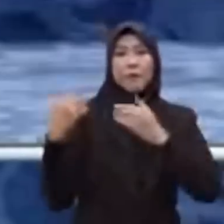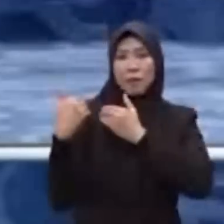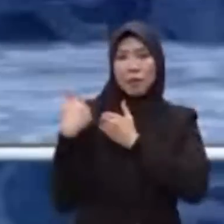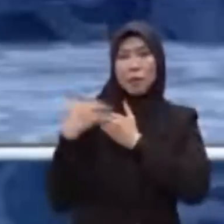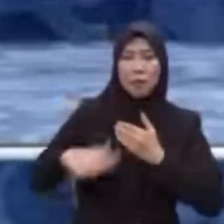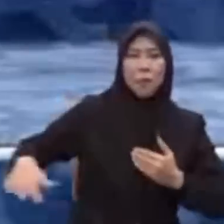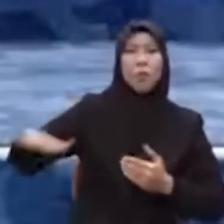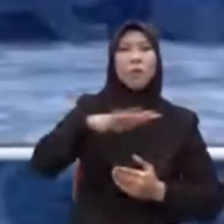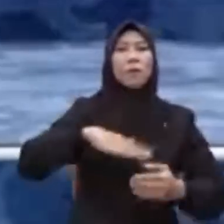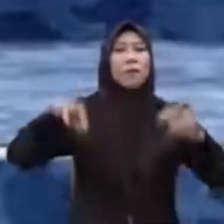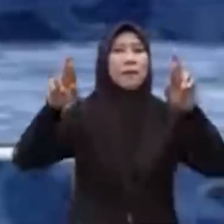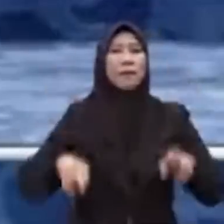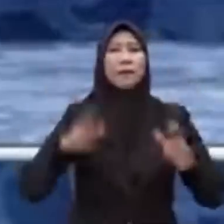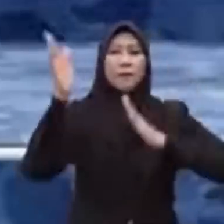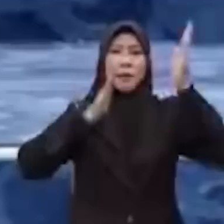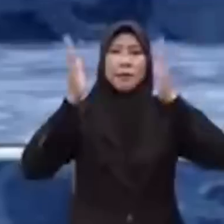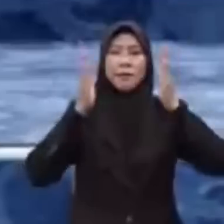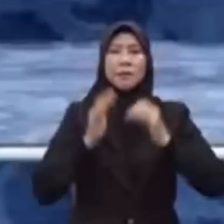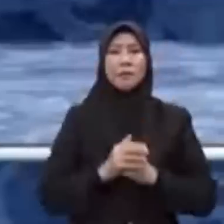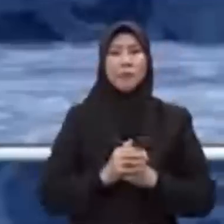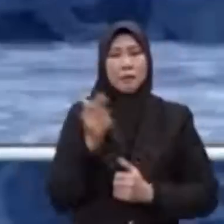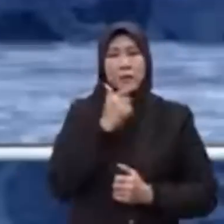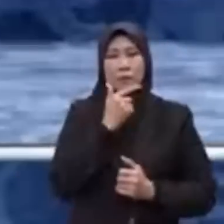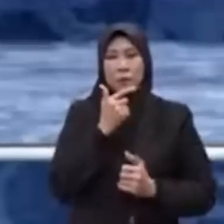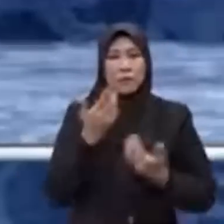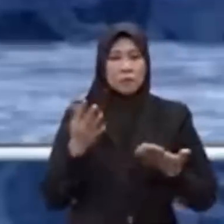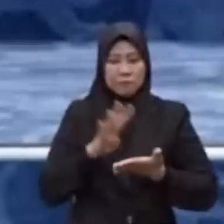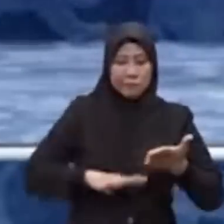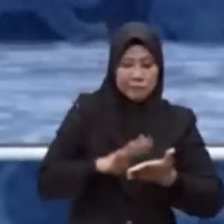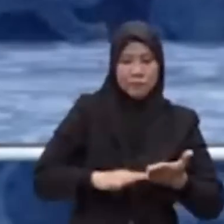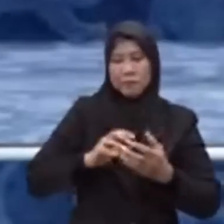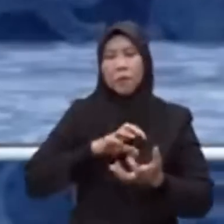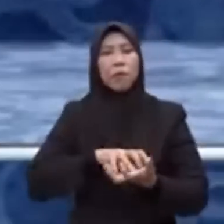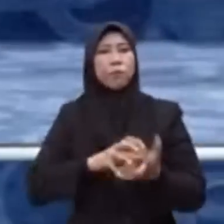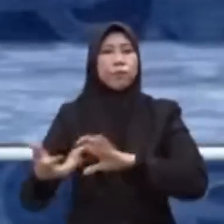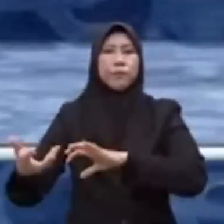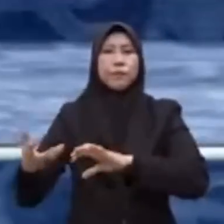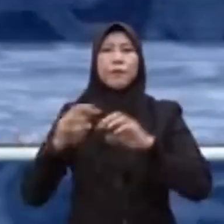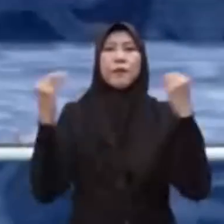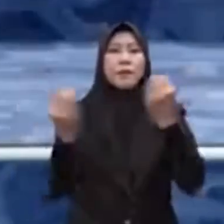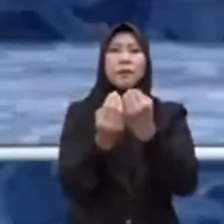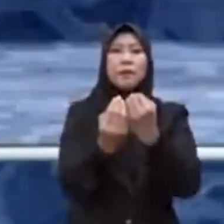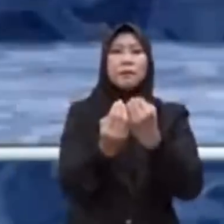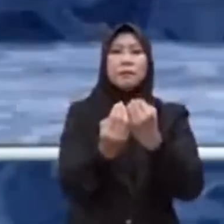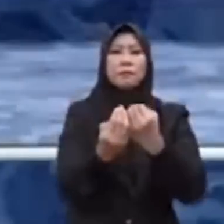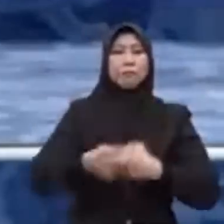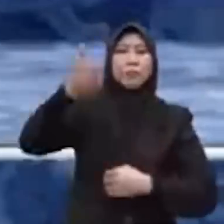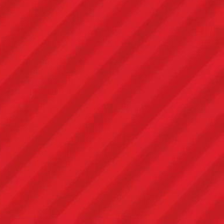seluruh rakyat Malaysia yang tak mau elemen yang merusakkan masyarakat ini